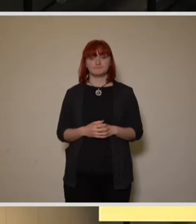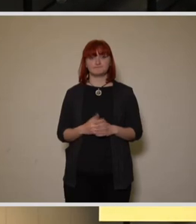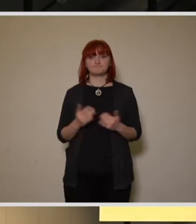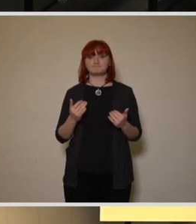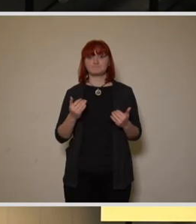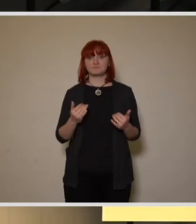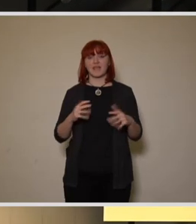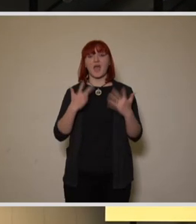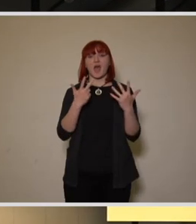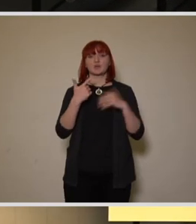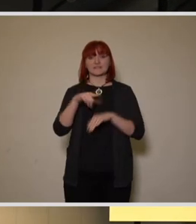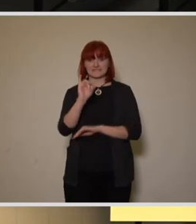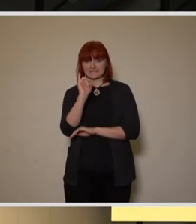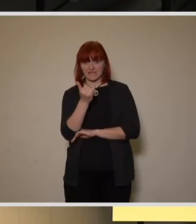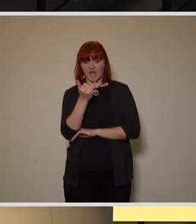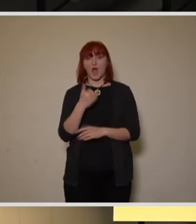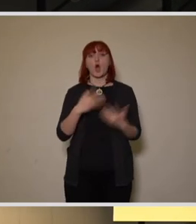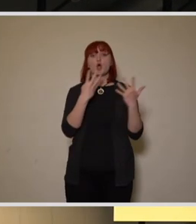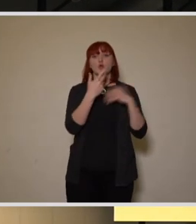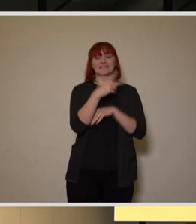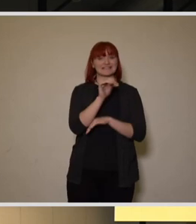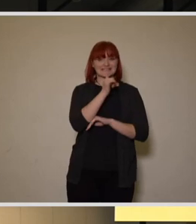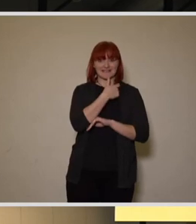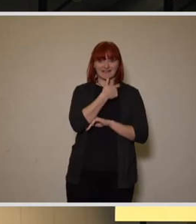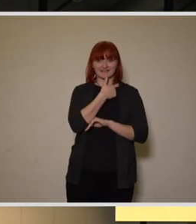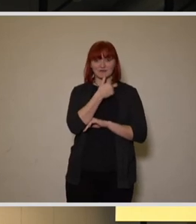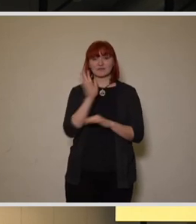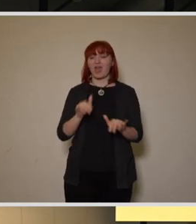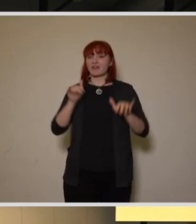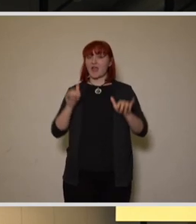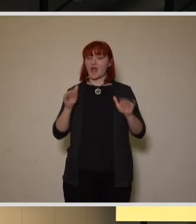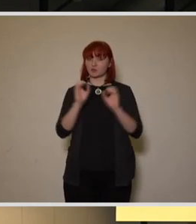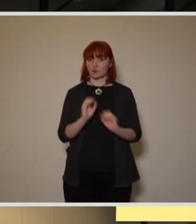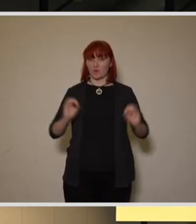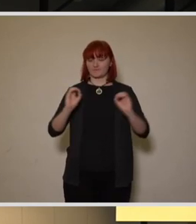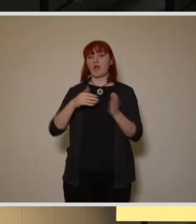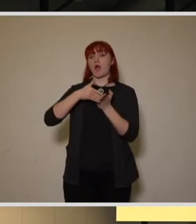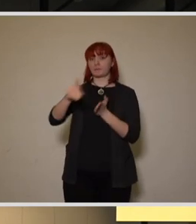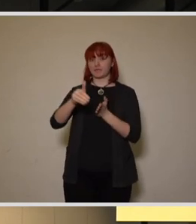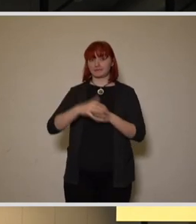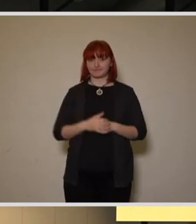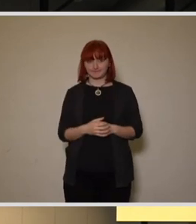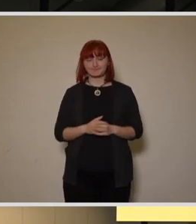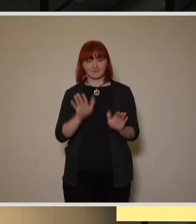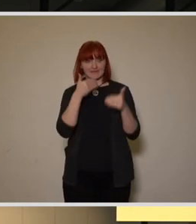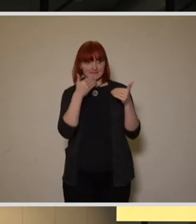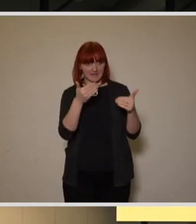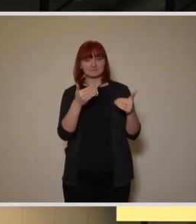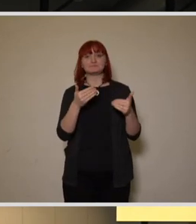Dies ist bei 28 Ja-Stimmen, 39 Nein-Stimmen ohne Enthaltung abgelehnt. Vielen Dank.